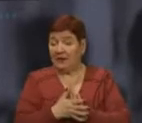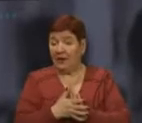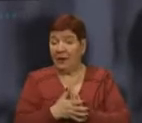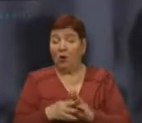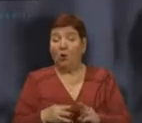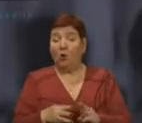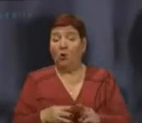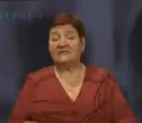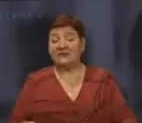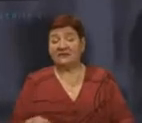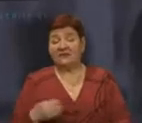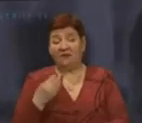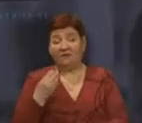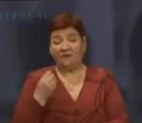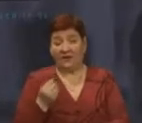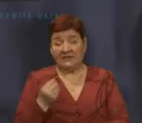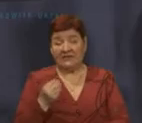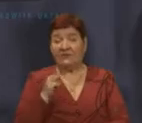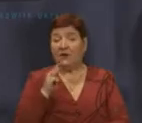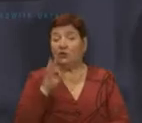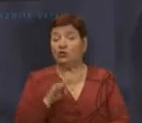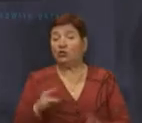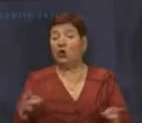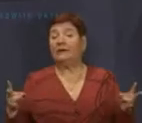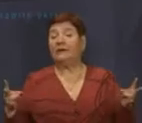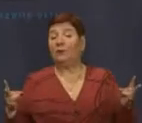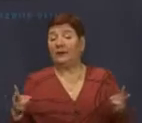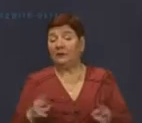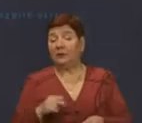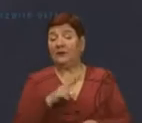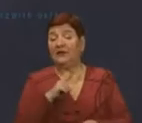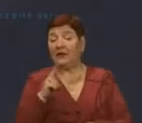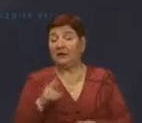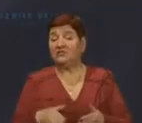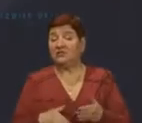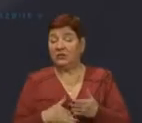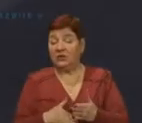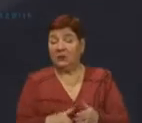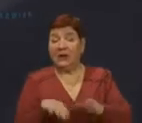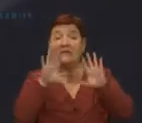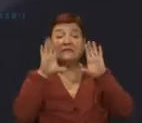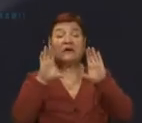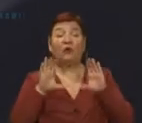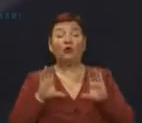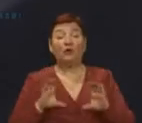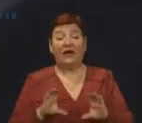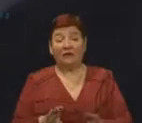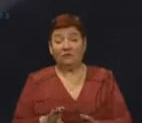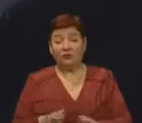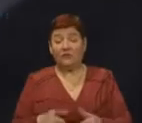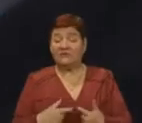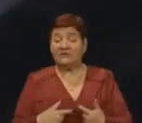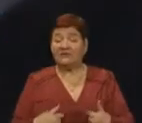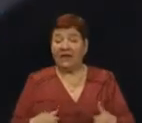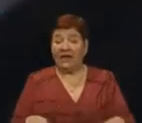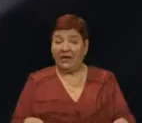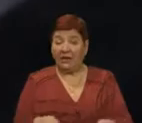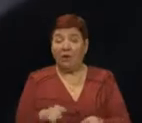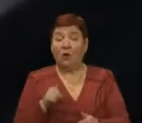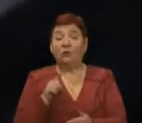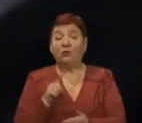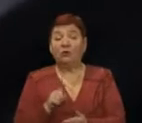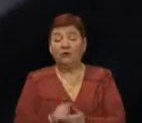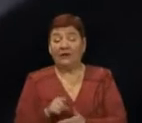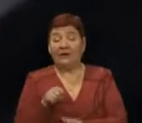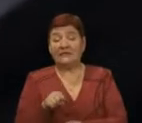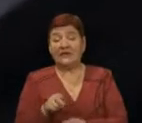у Міністерства фінансів, що необхідно якимось чином законодавча в сфері